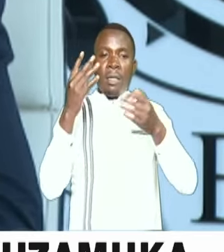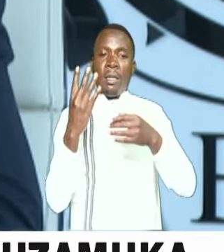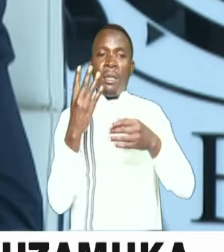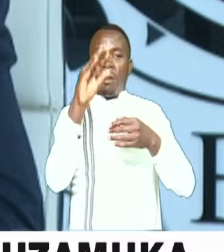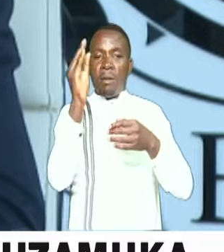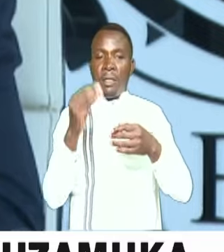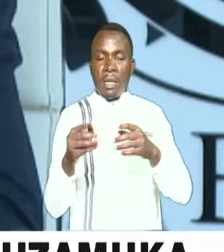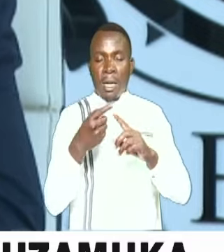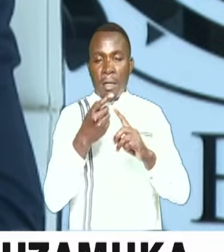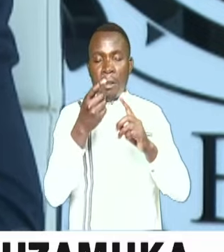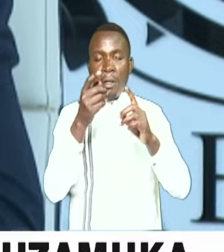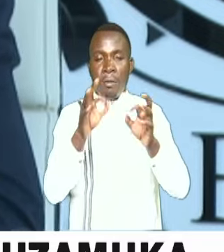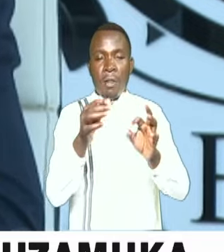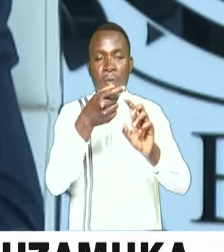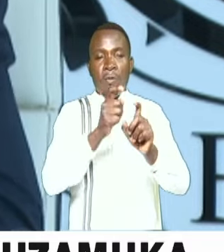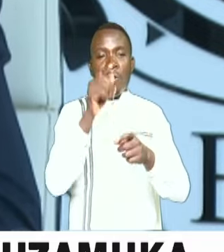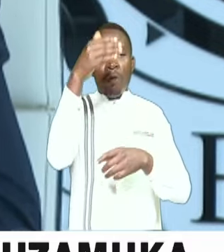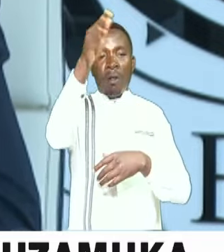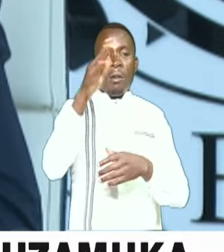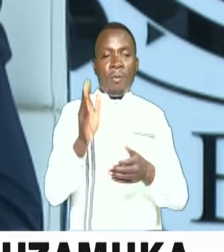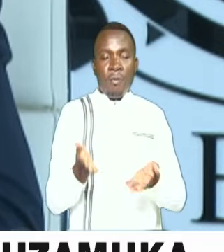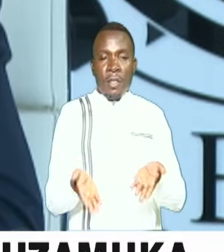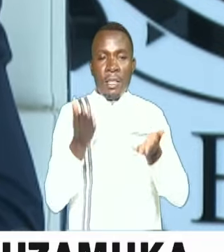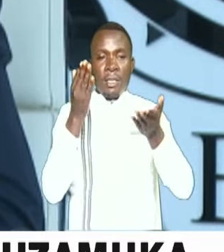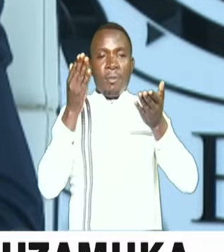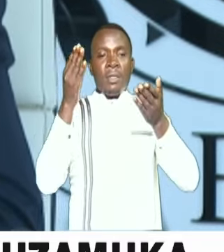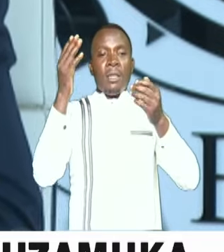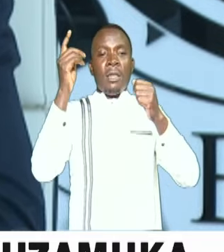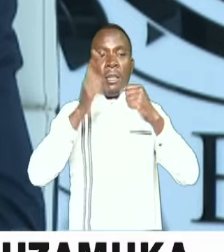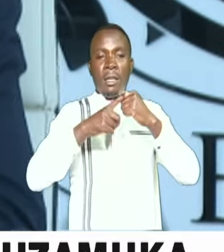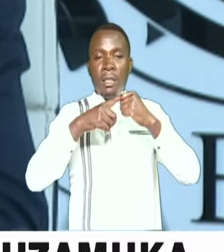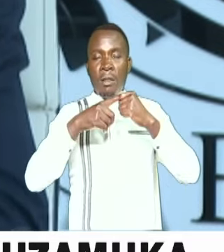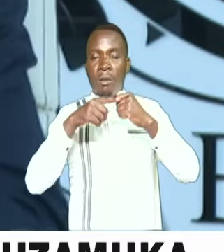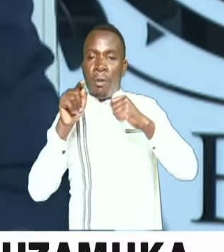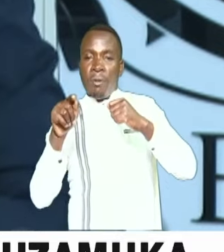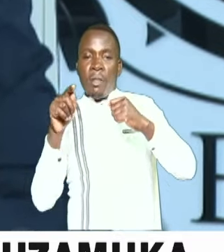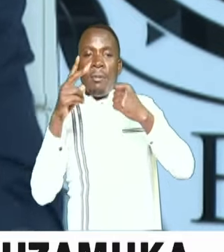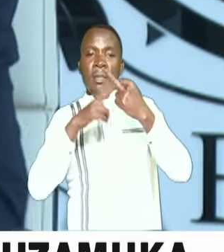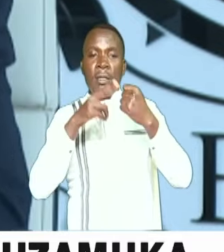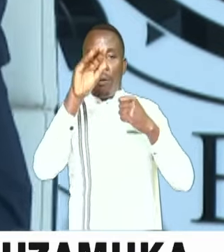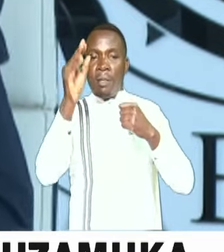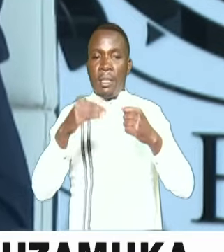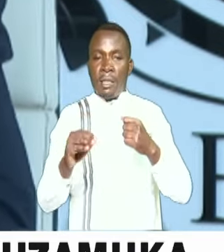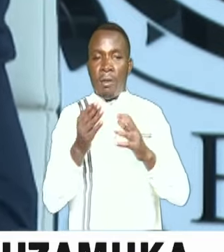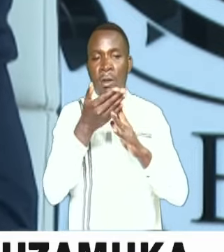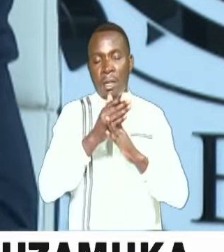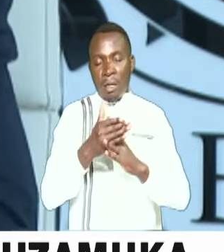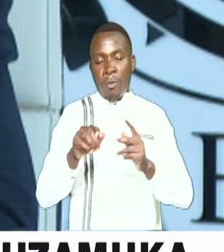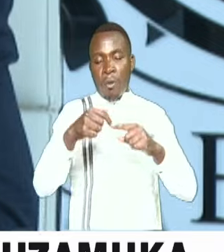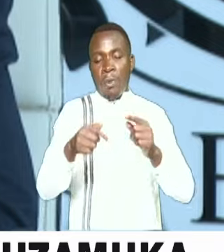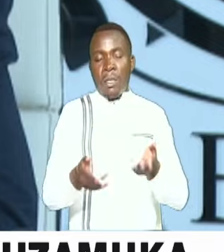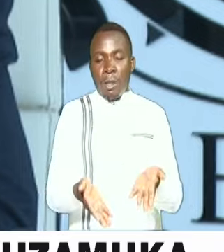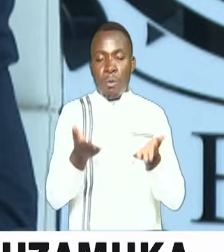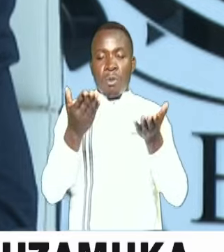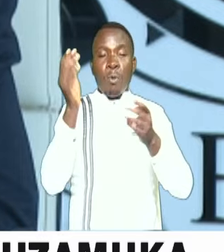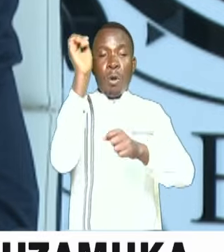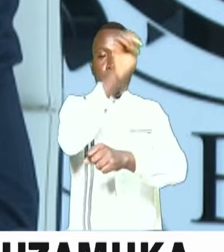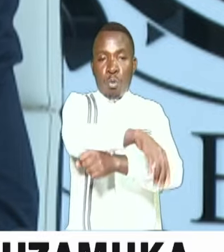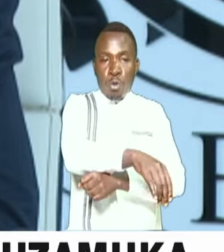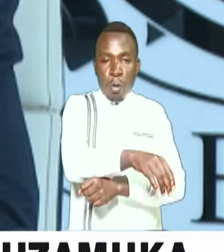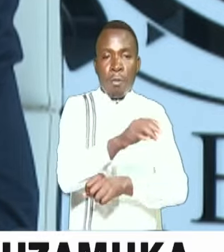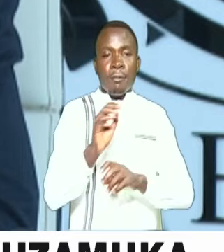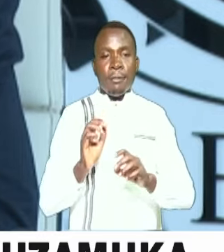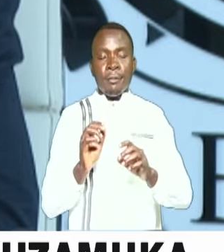ibyo dukura amahanga byazamutse kurushaho kuri 6.7%. Icyuho kizamuka kurushaho kuri